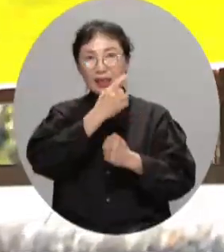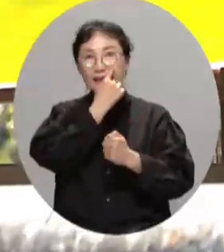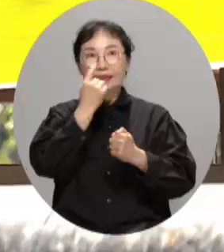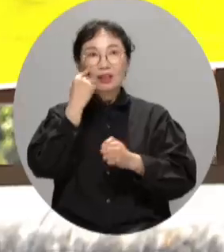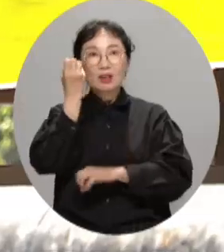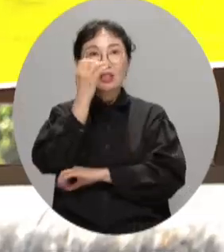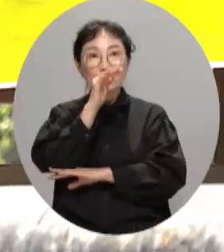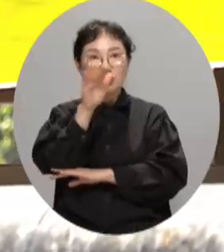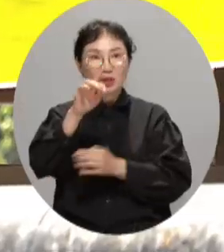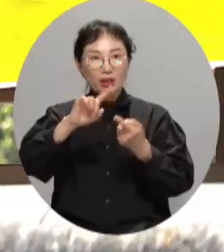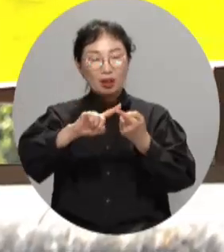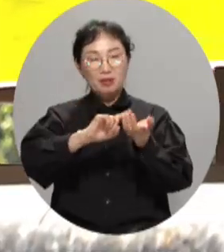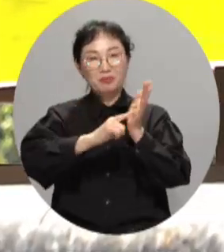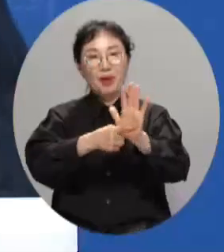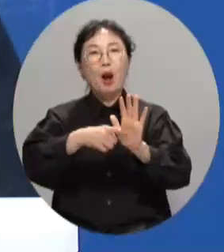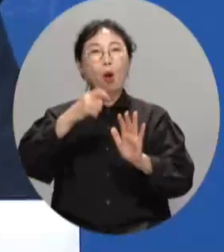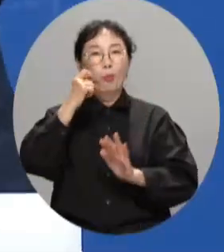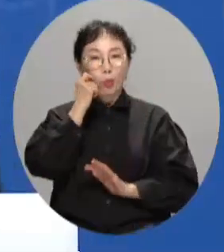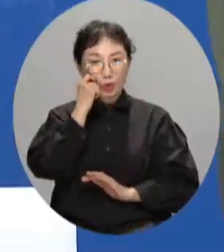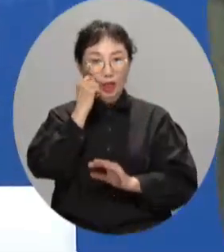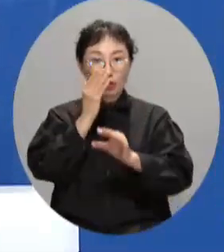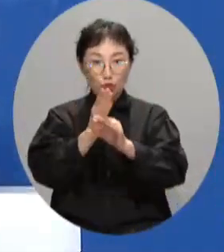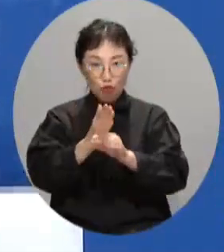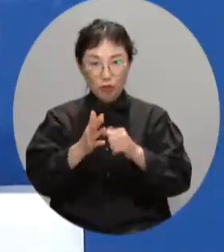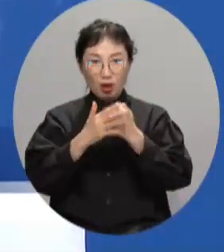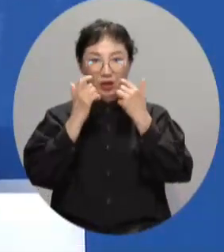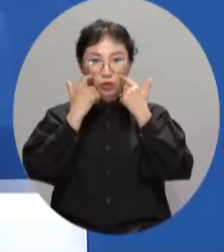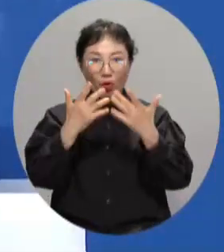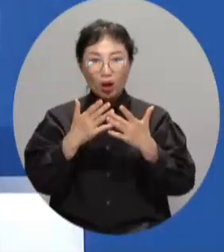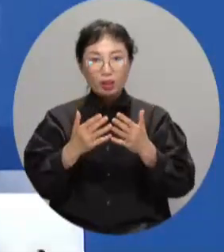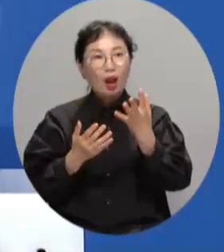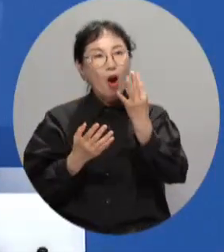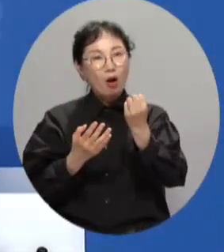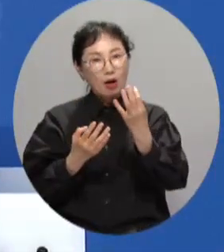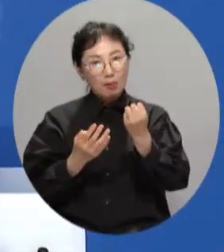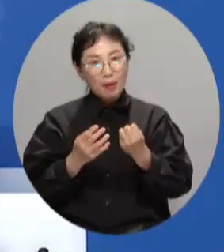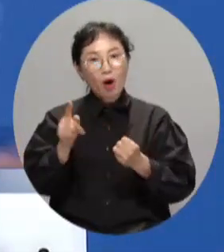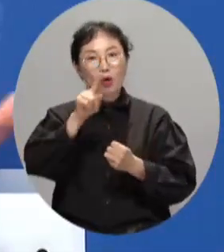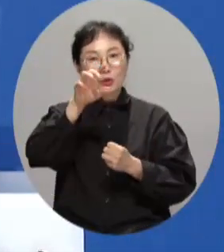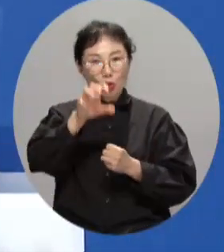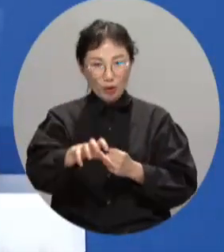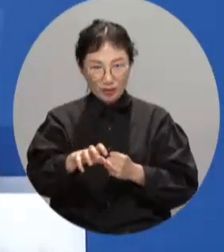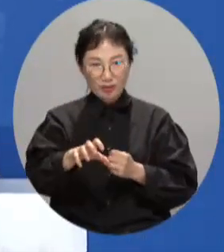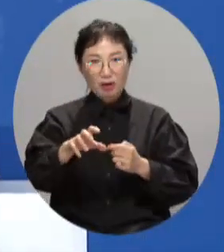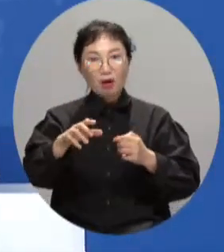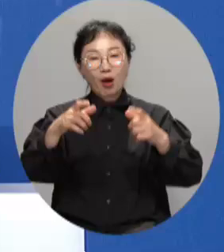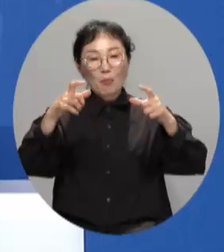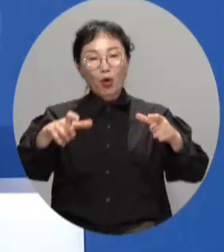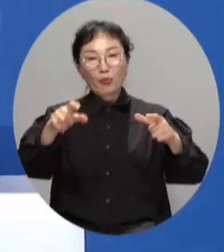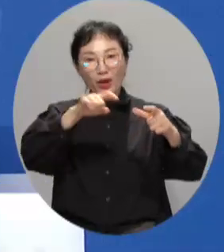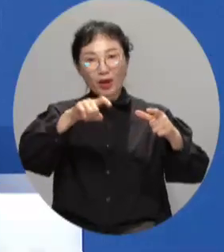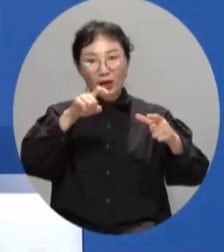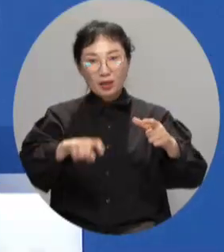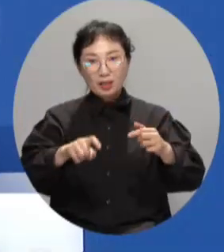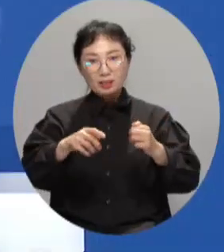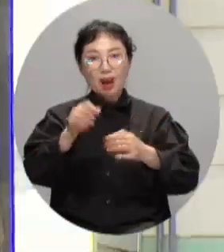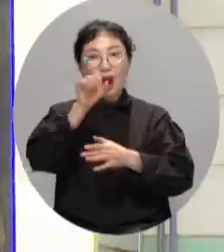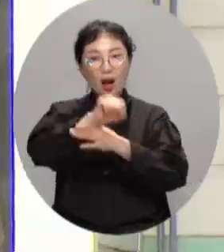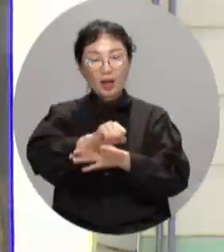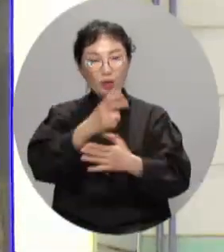기준을 제시하진 못합니다. 뭐 명확히 몇 회 어디서 예. 어느 지역 범위 내에서 하라는 규정은